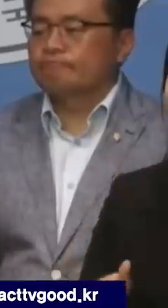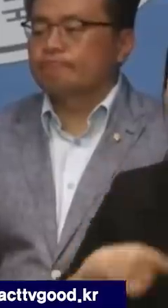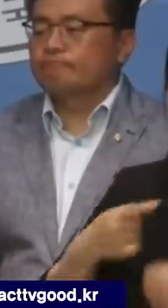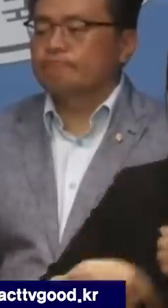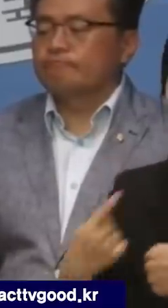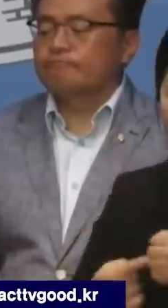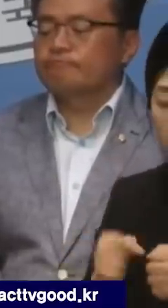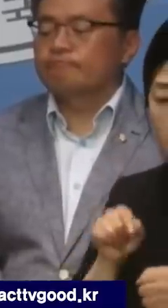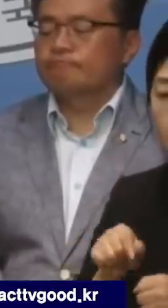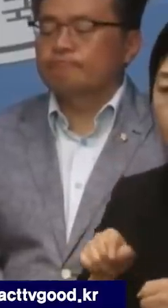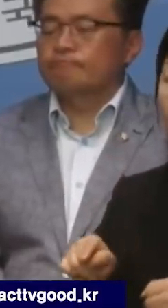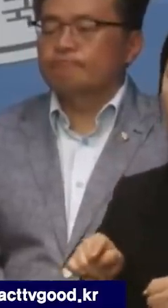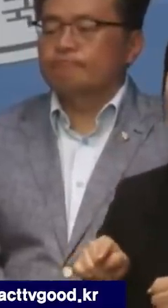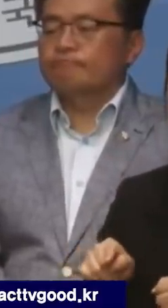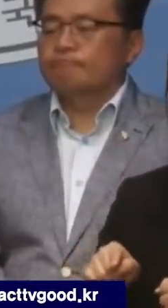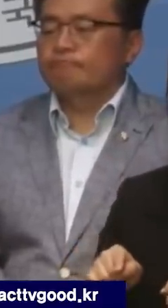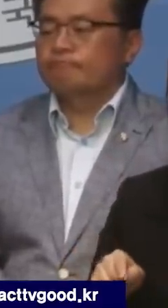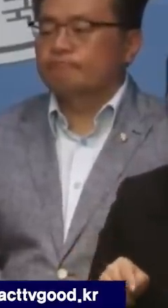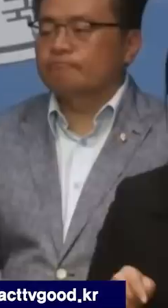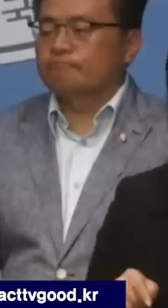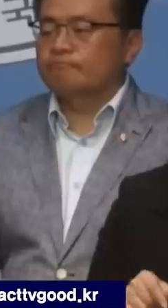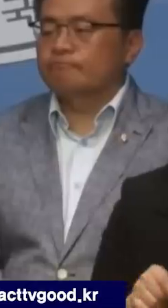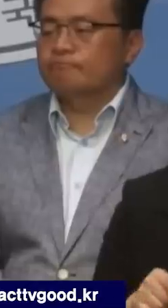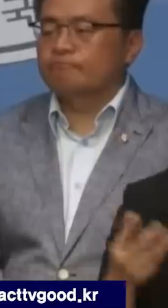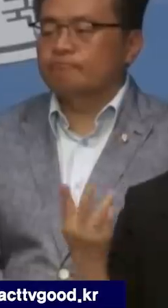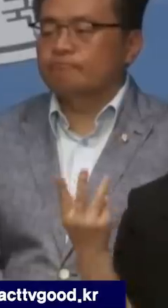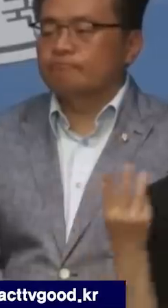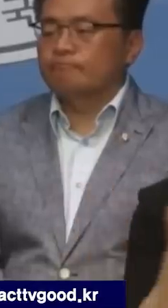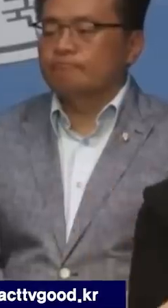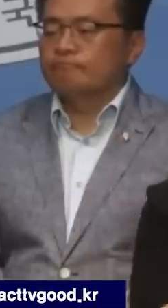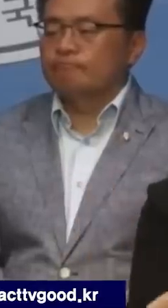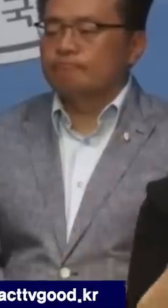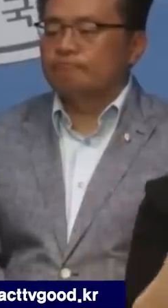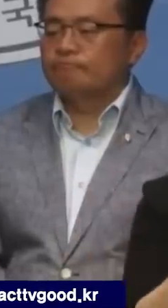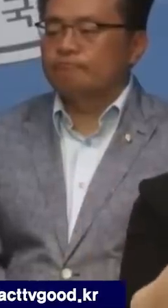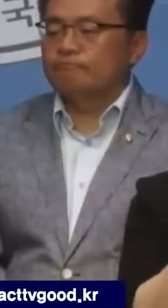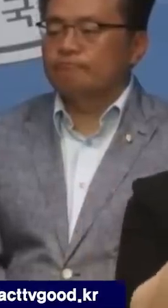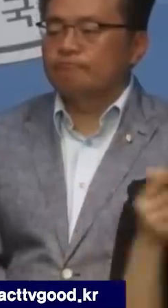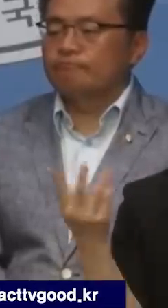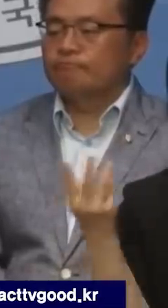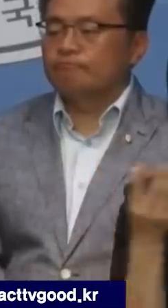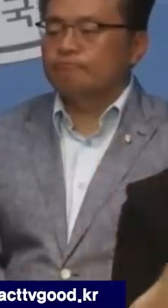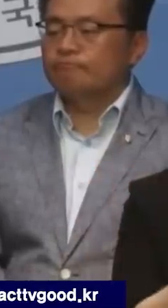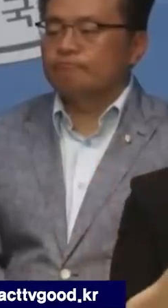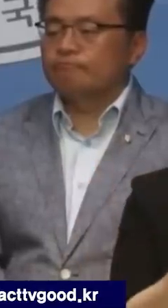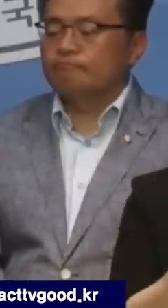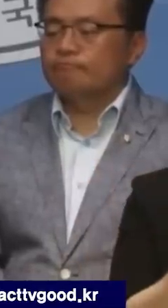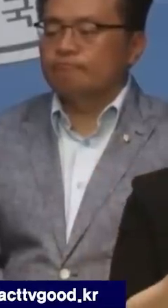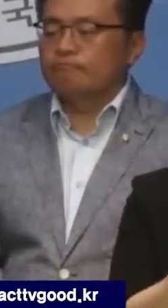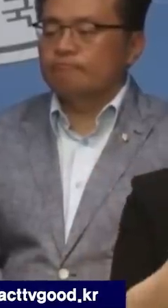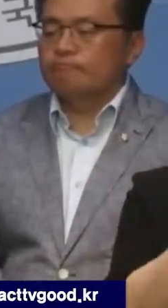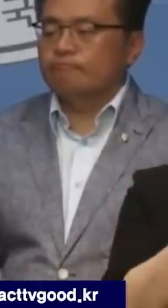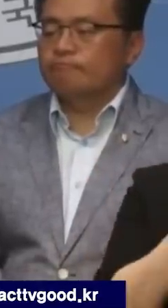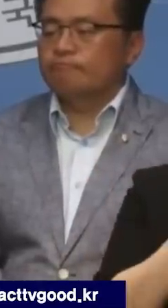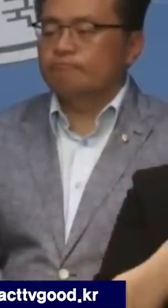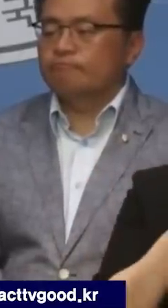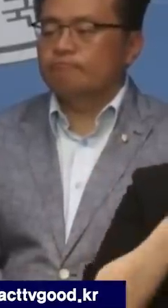물질이 소금에 녹아 들어가서 혹시 우리 밥상으로 올라오지